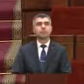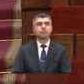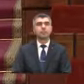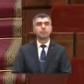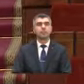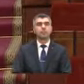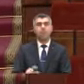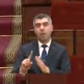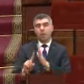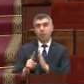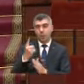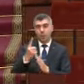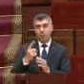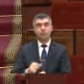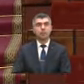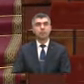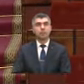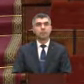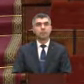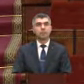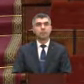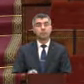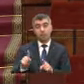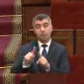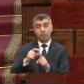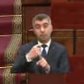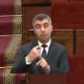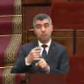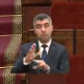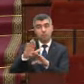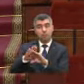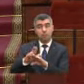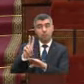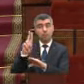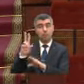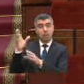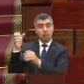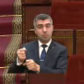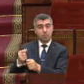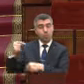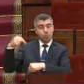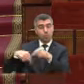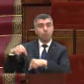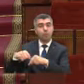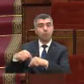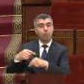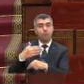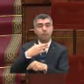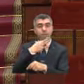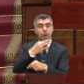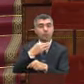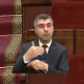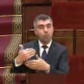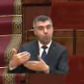وفي أول محطة هي بعد التعليمات السامية لدخول الجالية المغربية وتسهيل الأمر الدخول